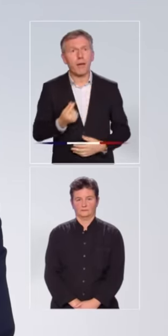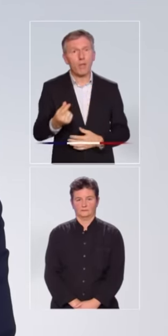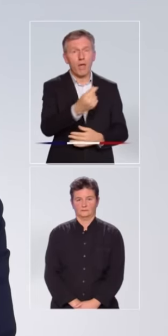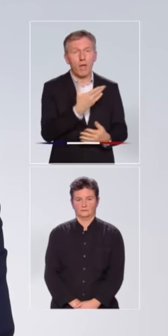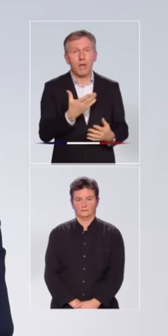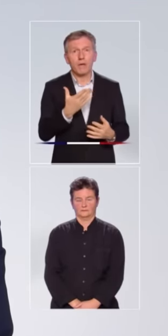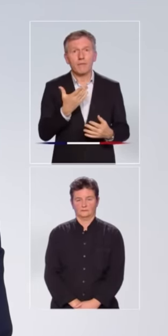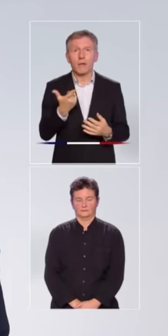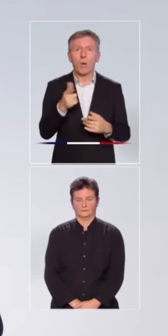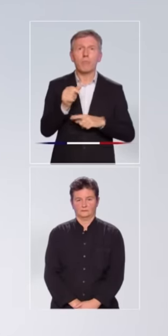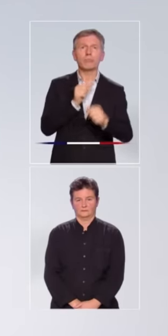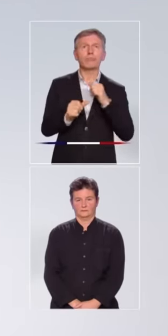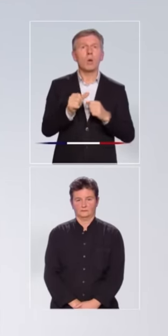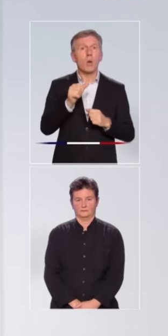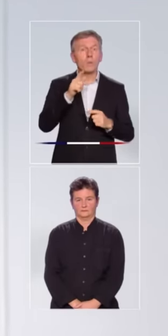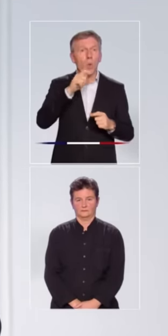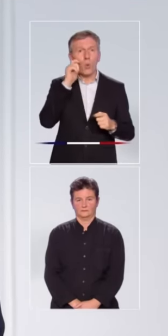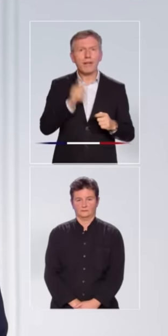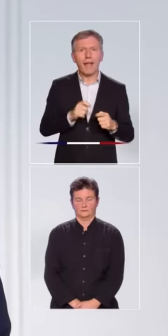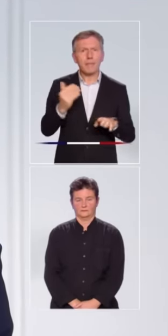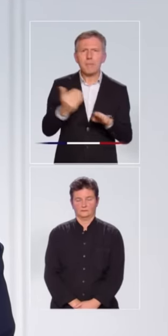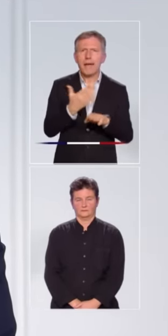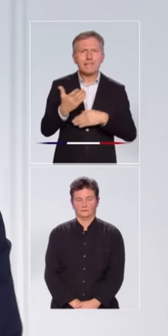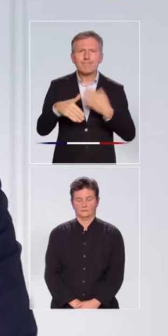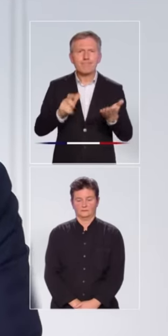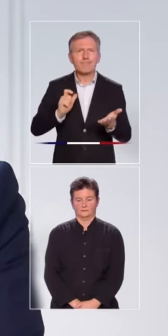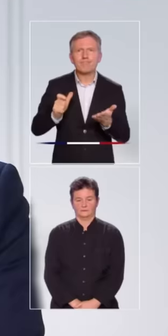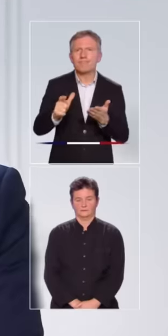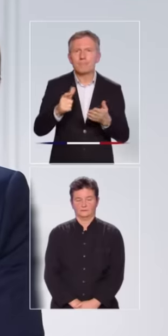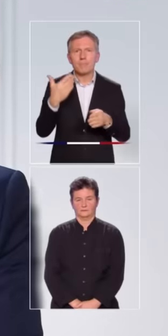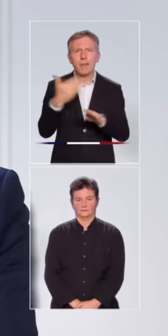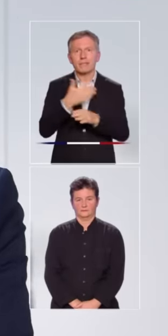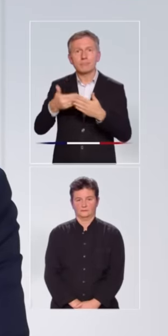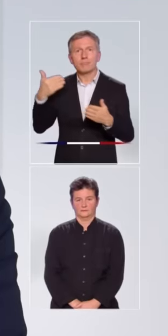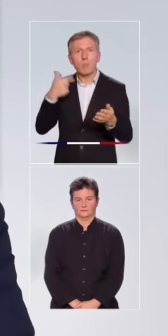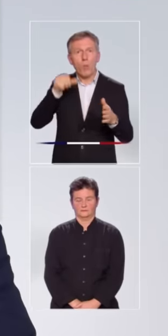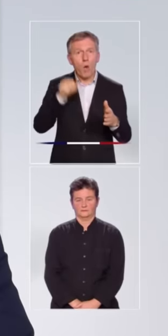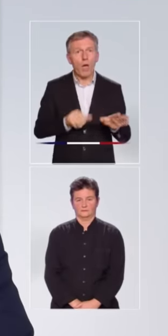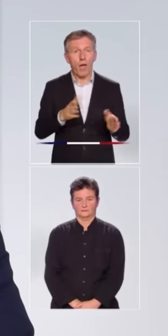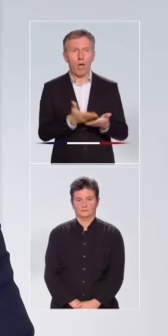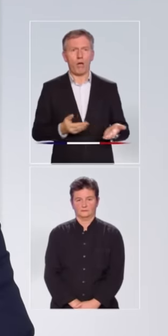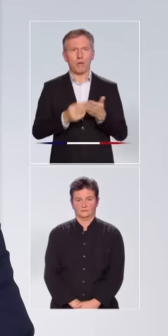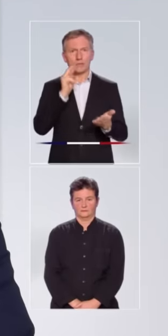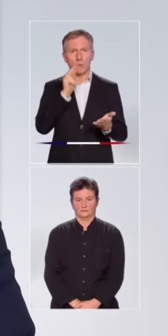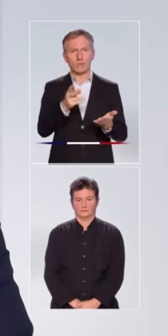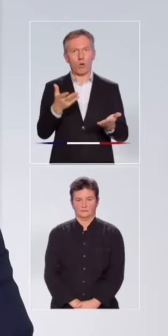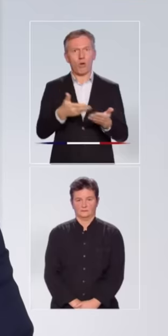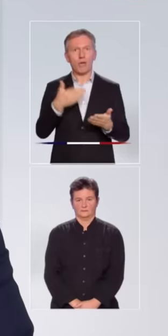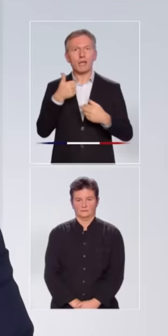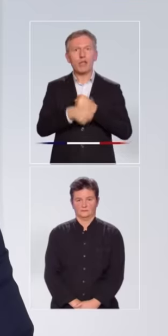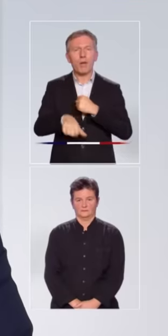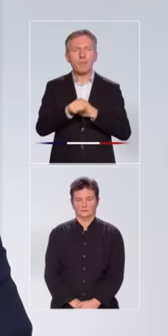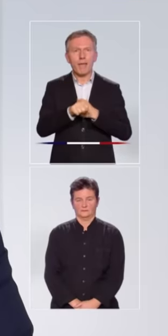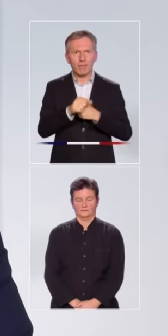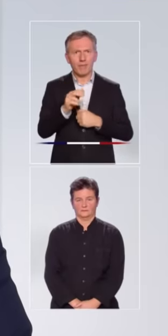la contre-offensive ukrainienne ne s'est pas passée comme attendu durant ces derniers mois. Et c'est que quand vous regardez la situation de ces dernières semaines, la situation